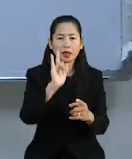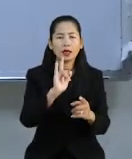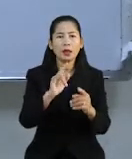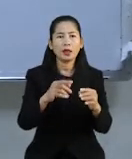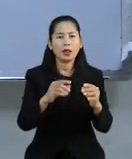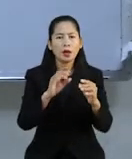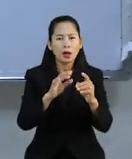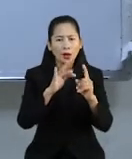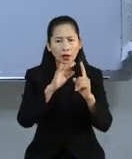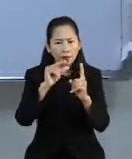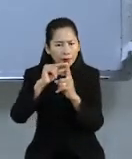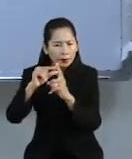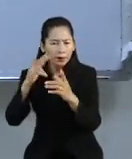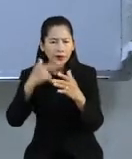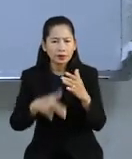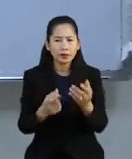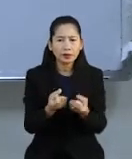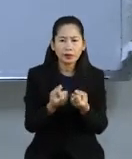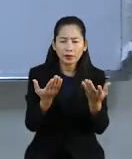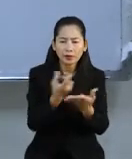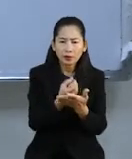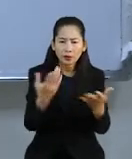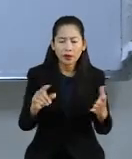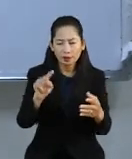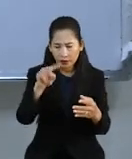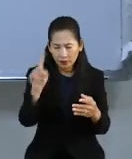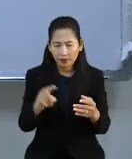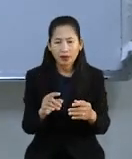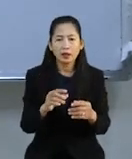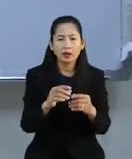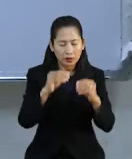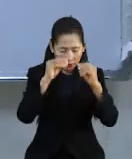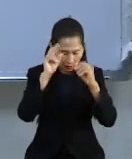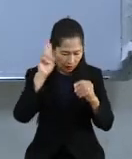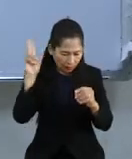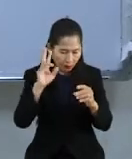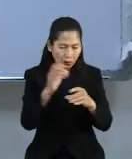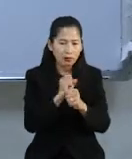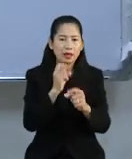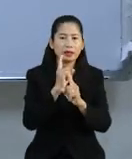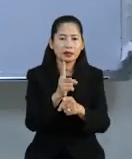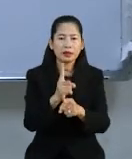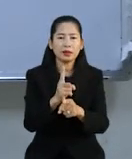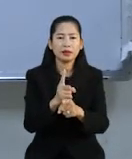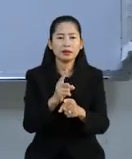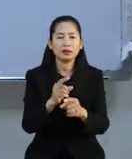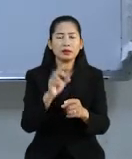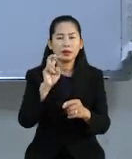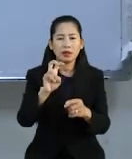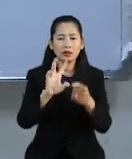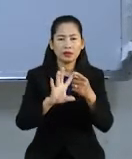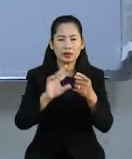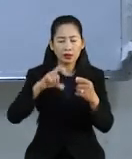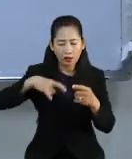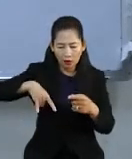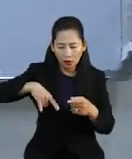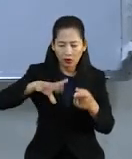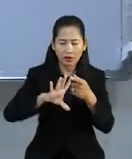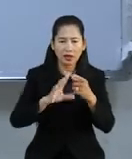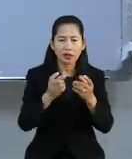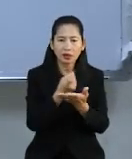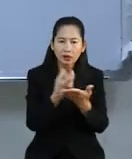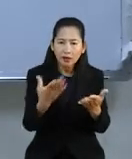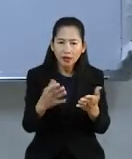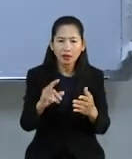pra dục đốt mặt địch khá là. Vậy, ta lục bù, bán chá lời tốt tư đi nà đốt mặt địch.